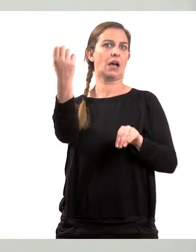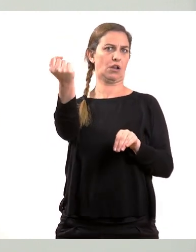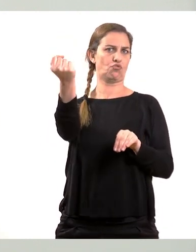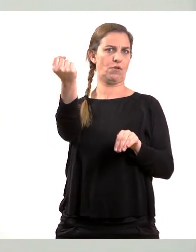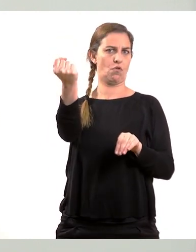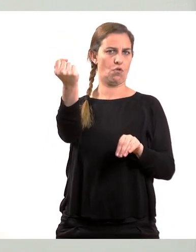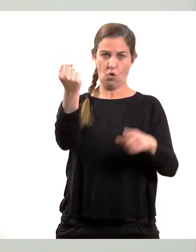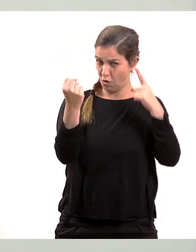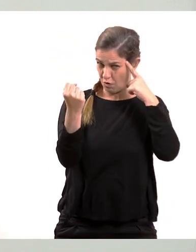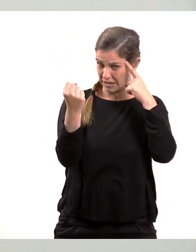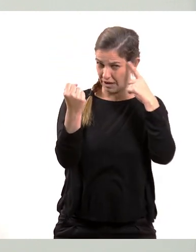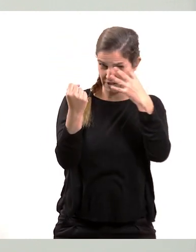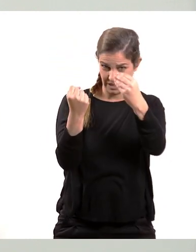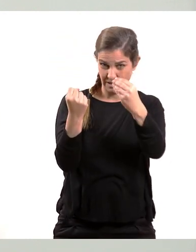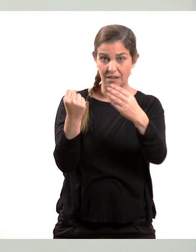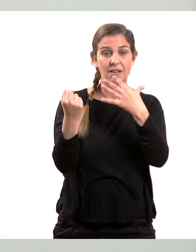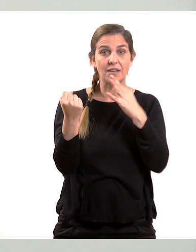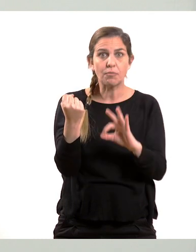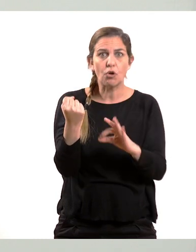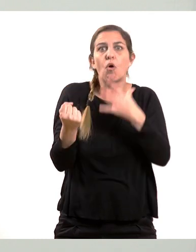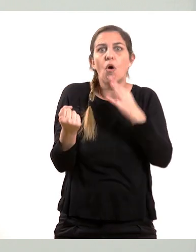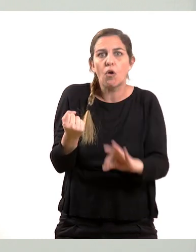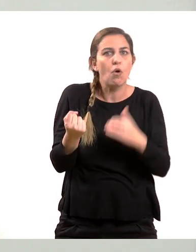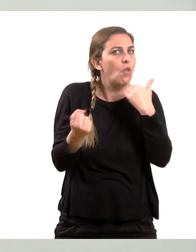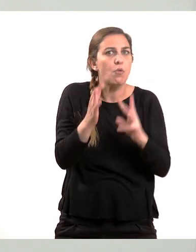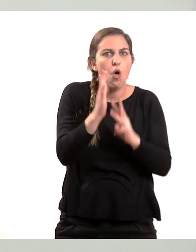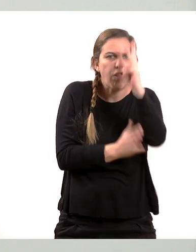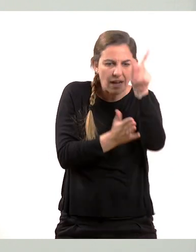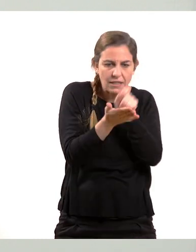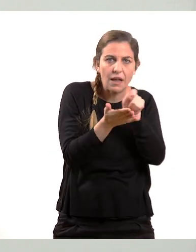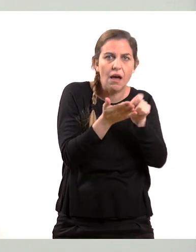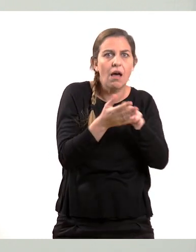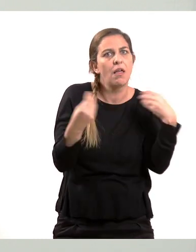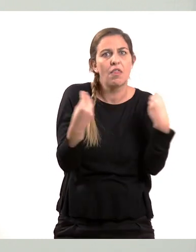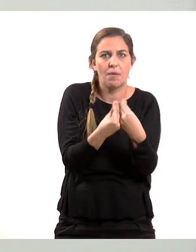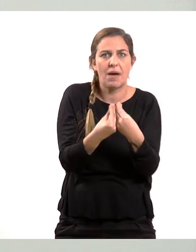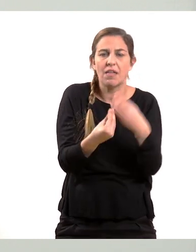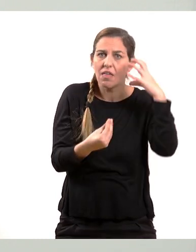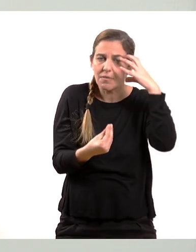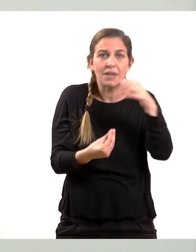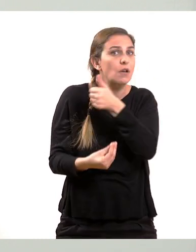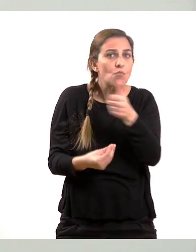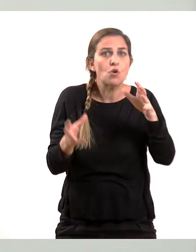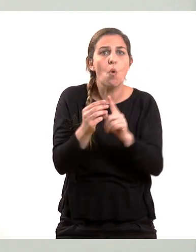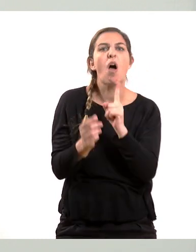Το καταλάβατε γιατί το κρατήσαμε εδώ. Γιατί δεν μπορούσαμε να γράψουμε ολόκληρο το 13 εδώ. Γράφουμε μόνο το